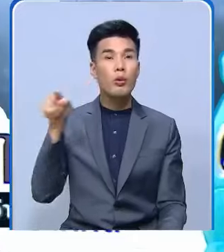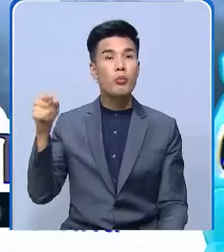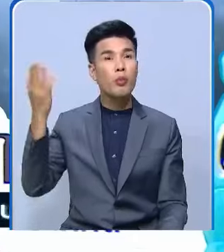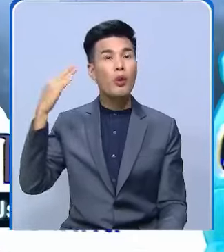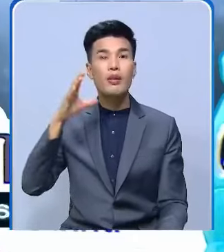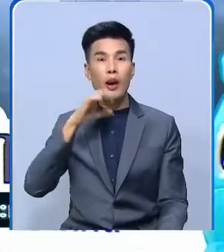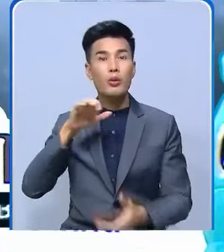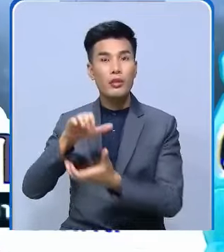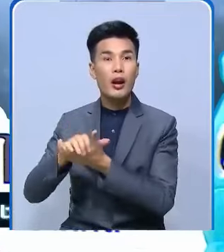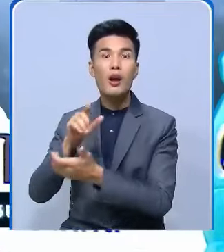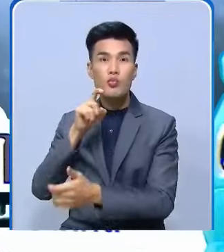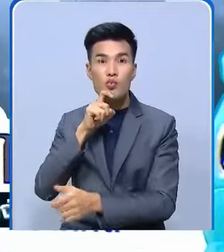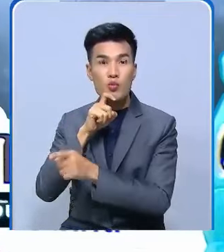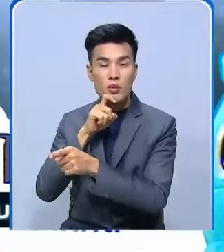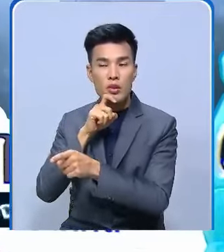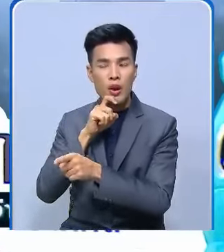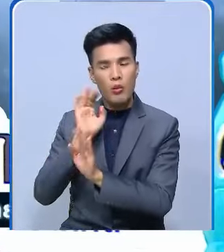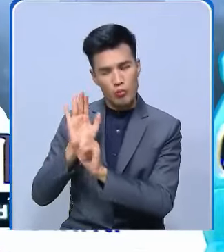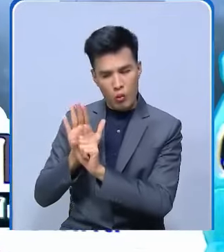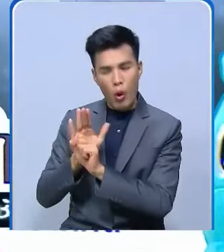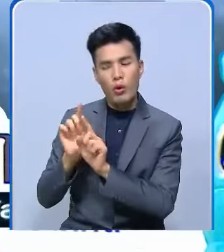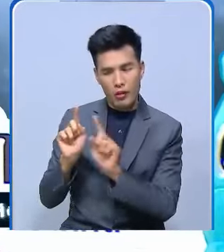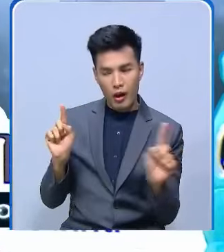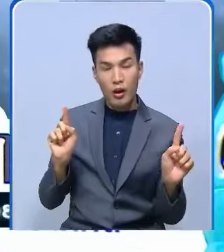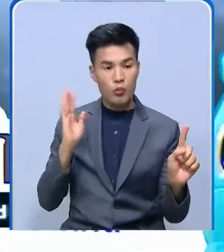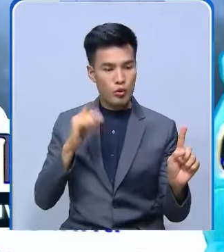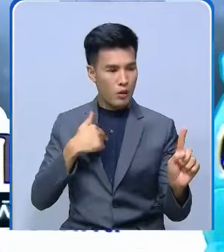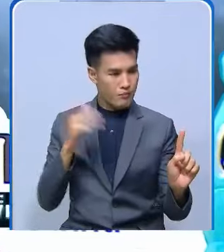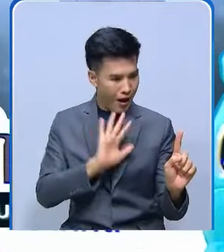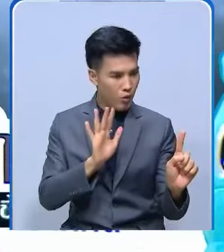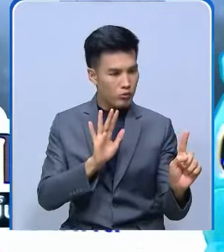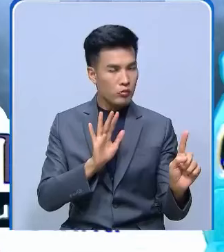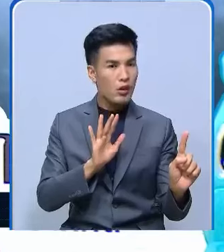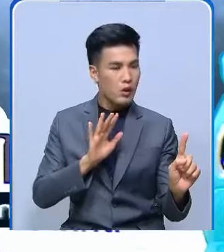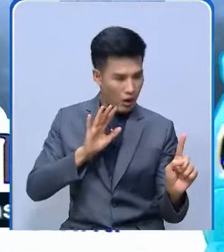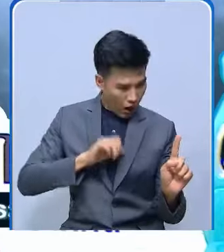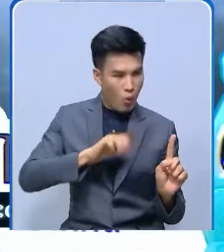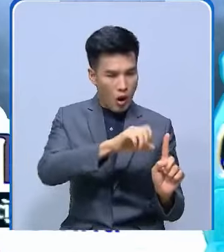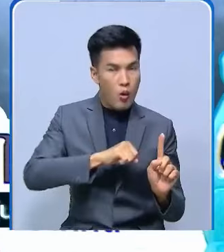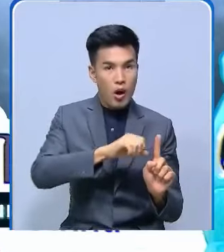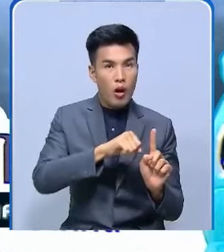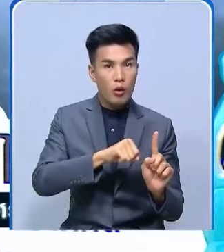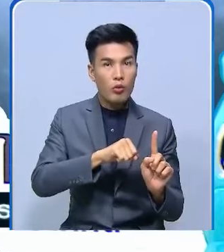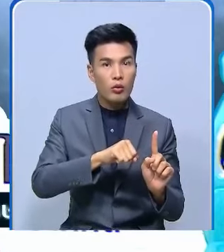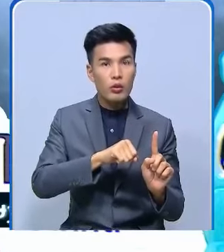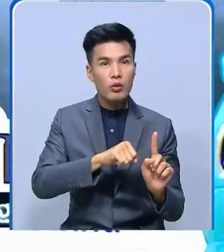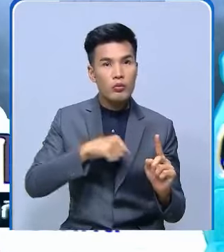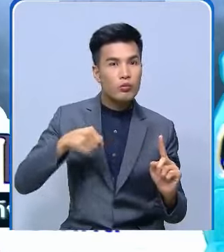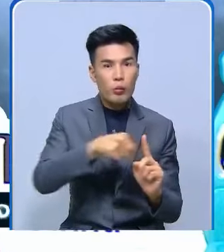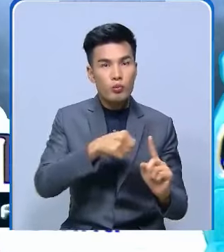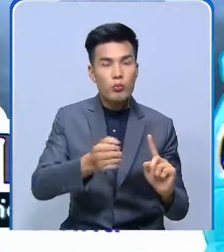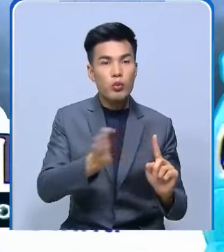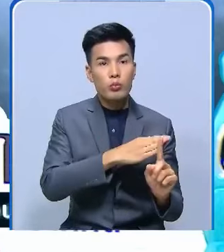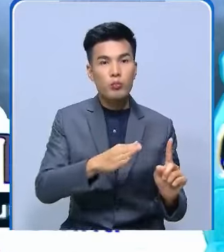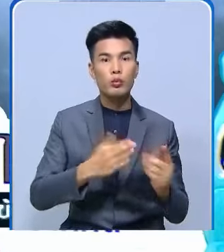นี่ยมีเมียอยู่แล้วก็พยายามที่จะตีตัวออกห่างแต่ว่าฝ่ายชายไม่ยอมค่ะซึ่งล่าสุดทางผู้บังคับบัญชาของนายทหารท่าน